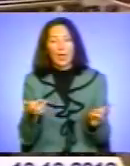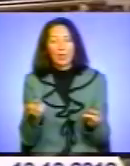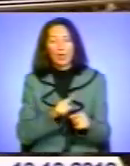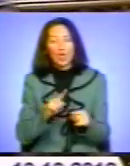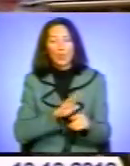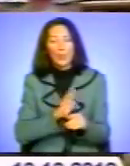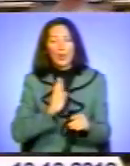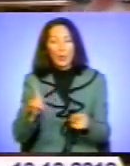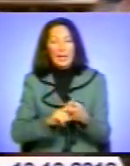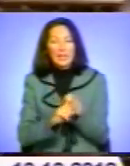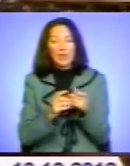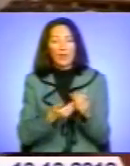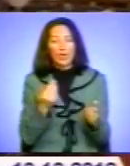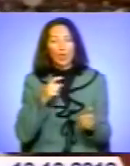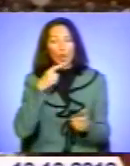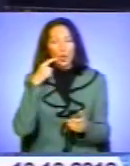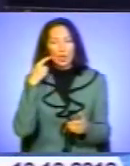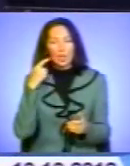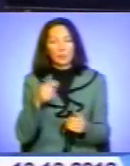залежності.